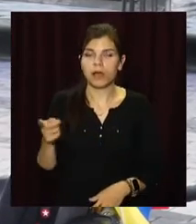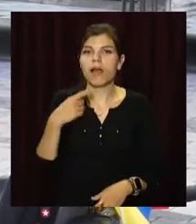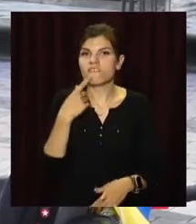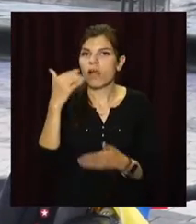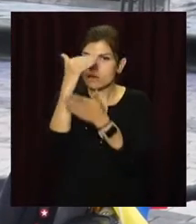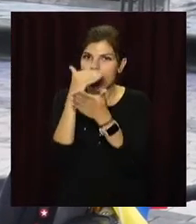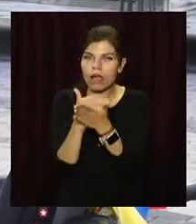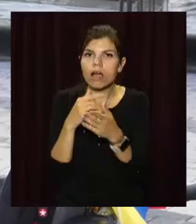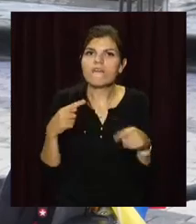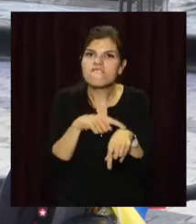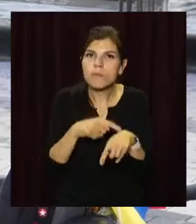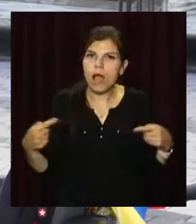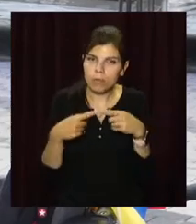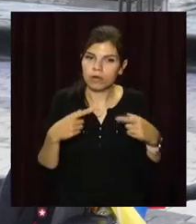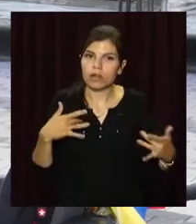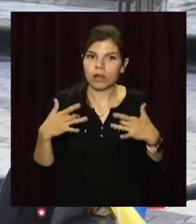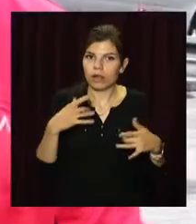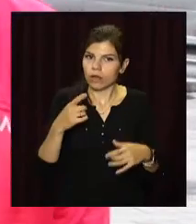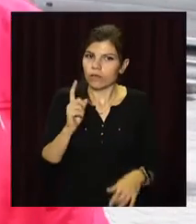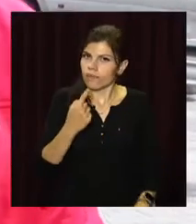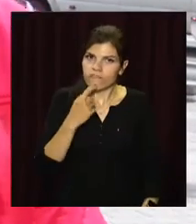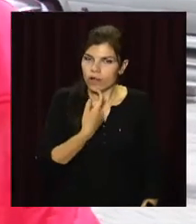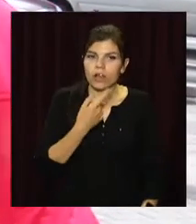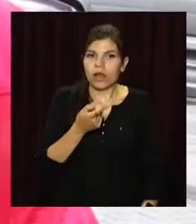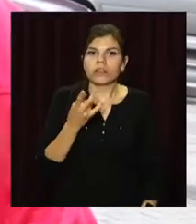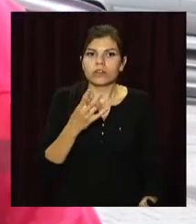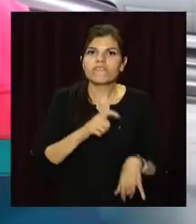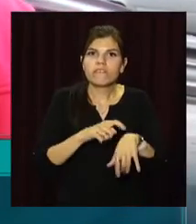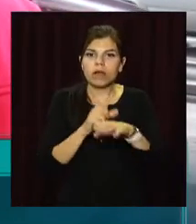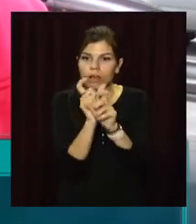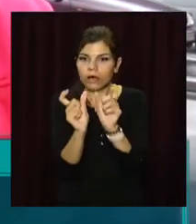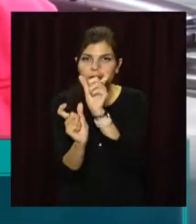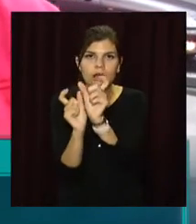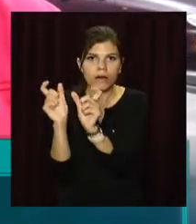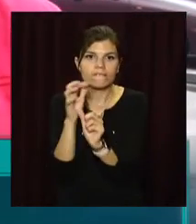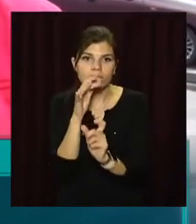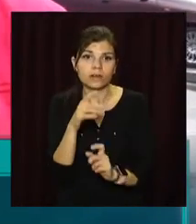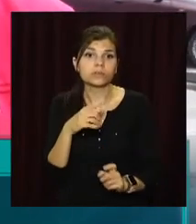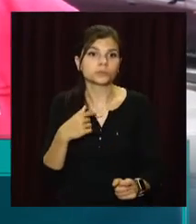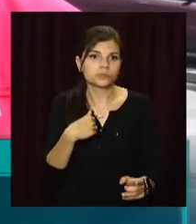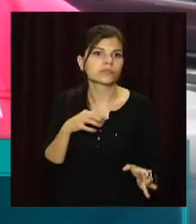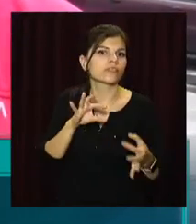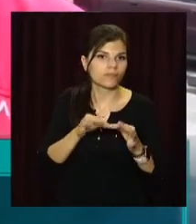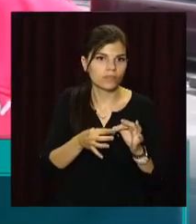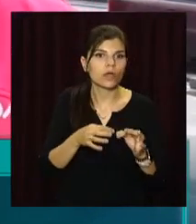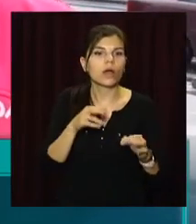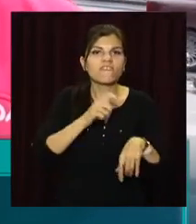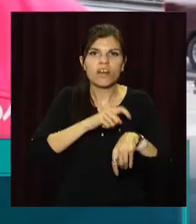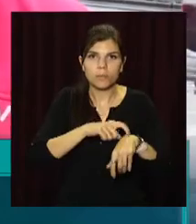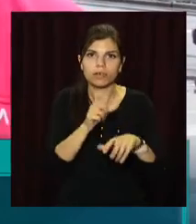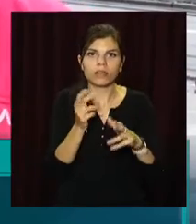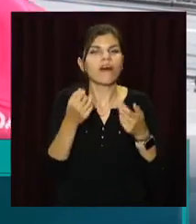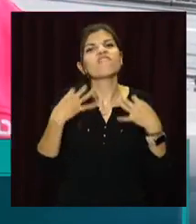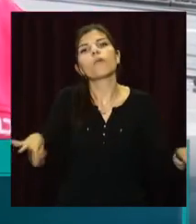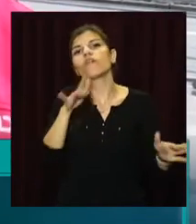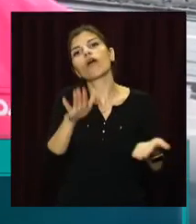доводиться дотримуватися певних часових рамок. То ми прив'язані конкретно по таймінгу, ми конкретно прив'язані до концертів.